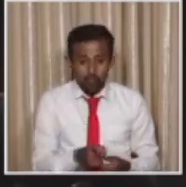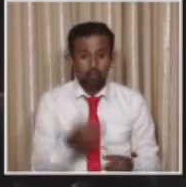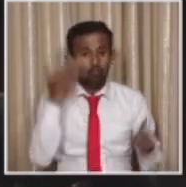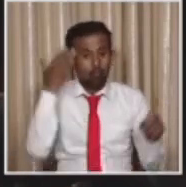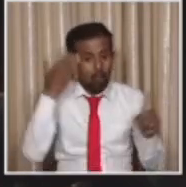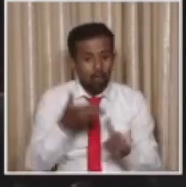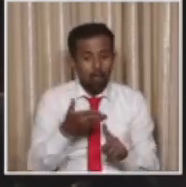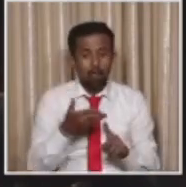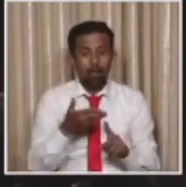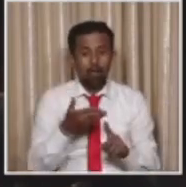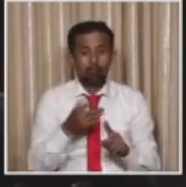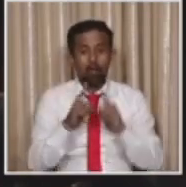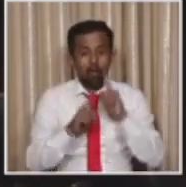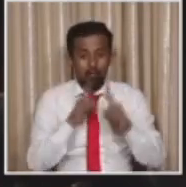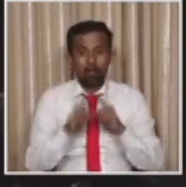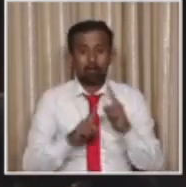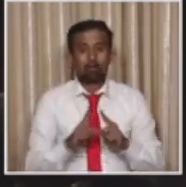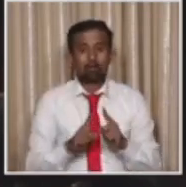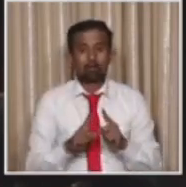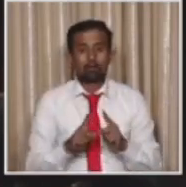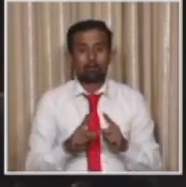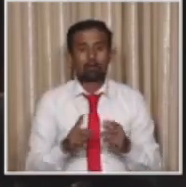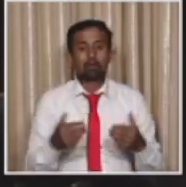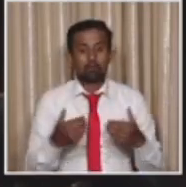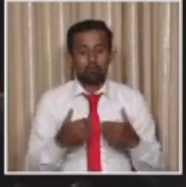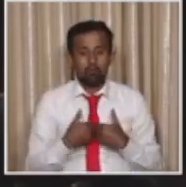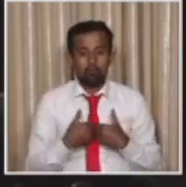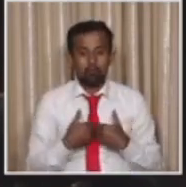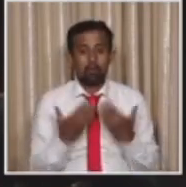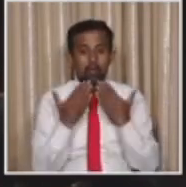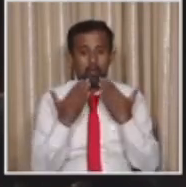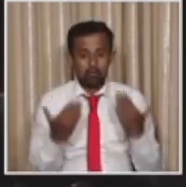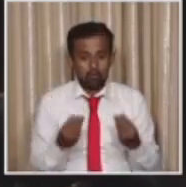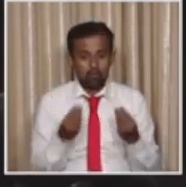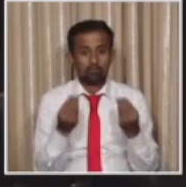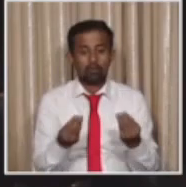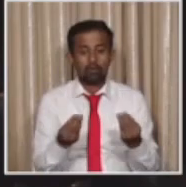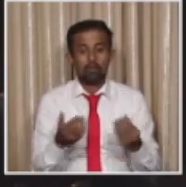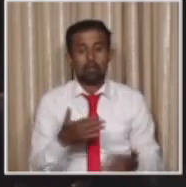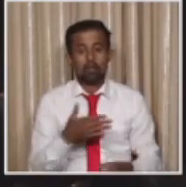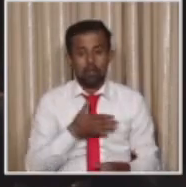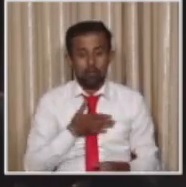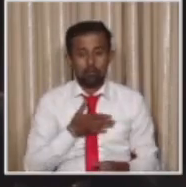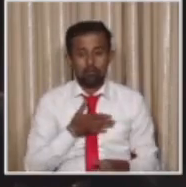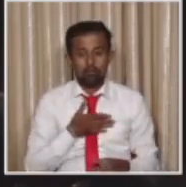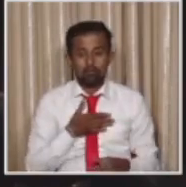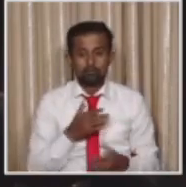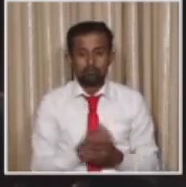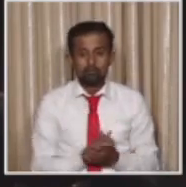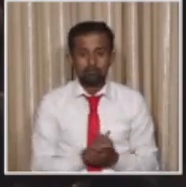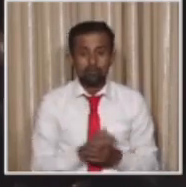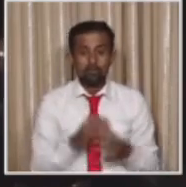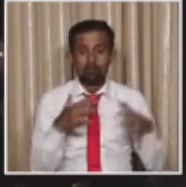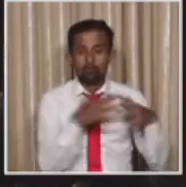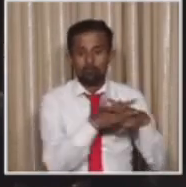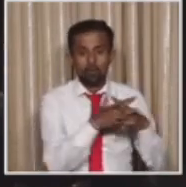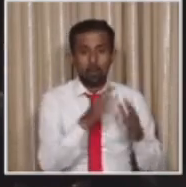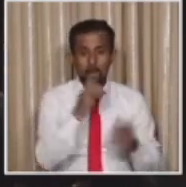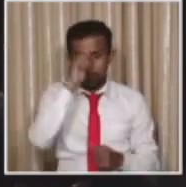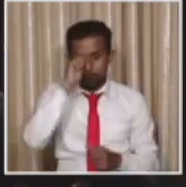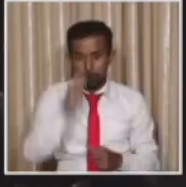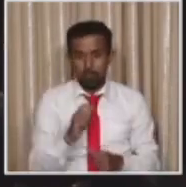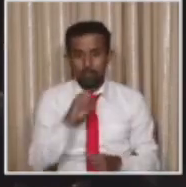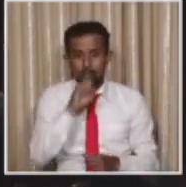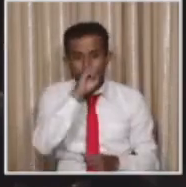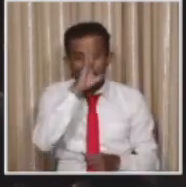විශේෂයෙන් කතා කරන්නේ. ඒ නිසා මම ස්තුතිවන්ත වෙනවා අපේ විජයසන රාජපක්ෂ මහත්මයාට. එතුමාට